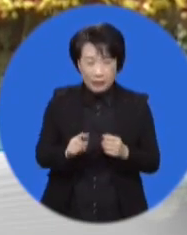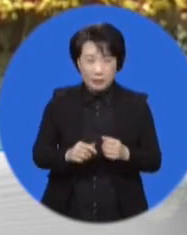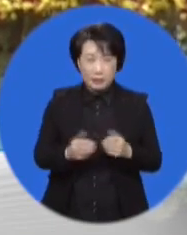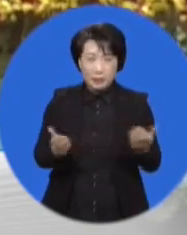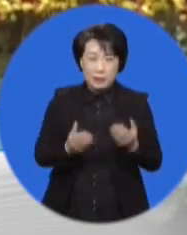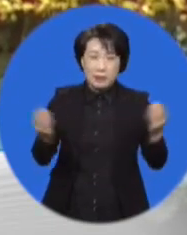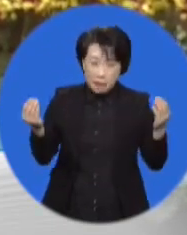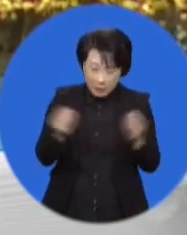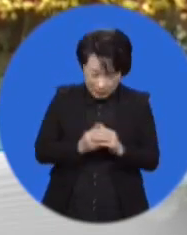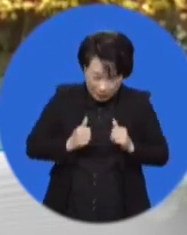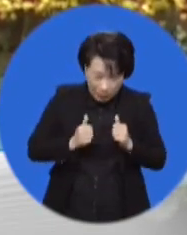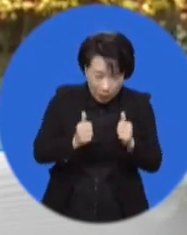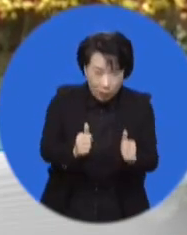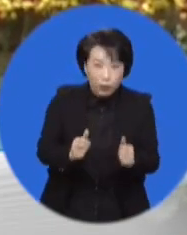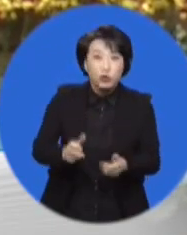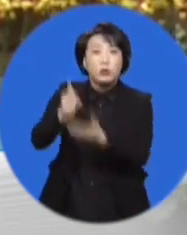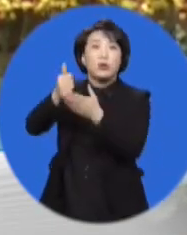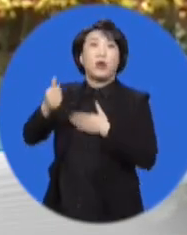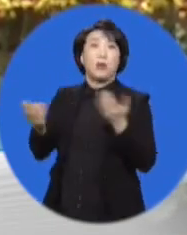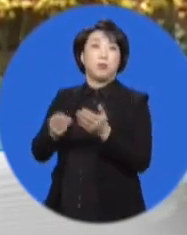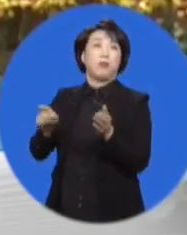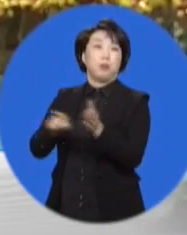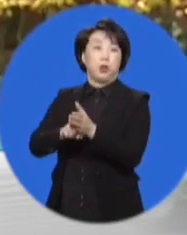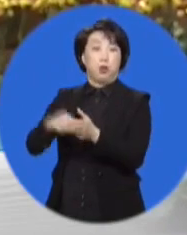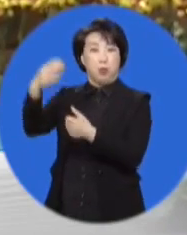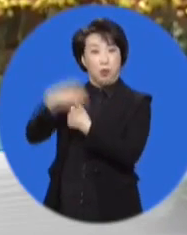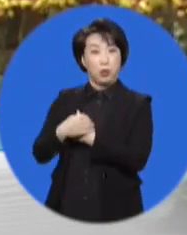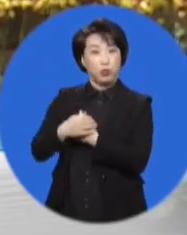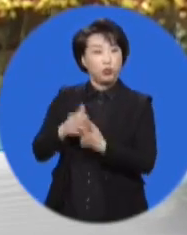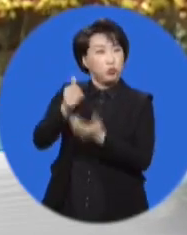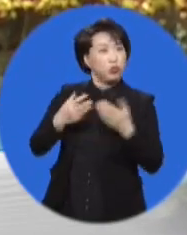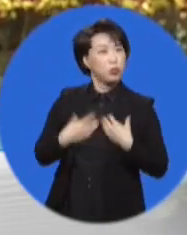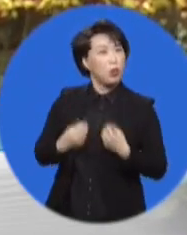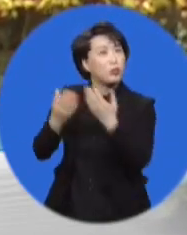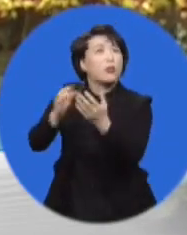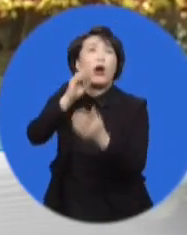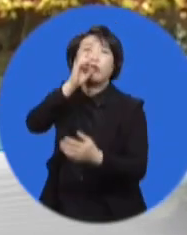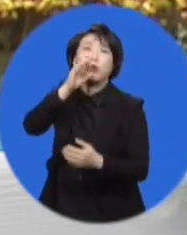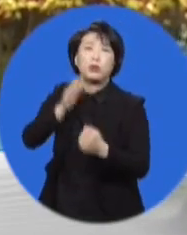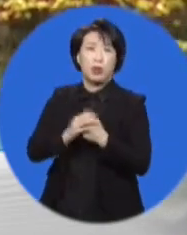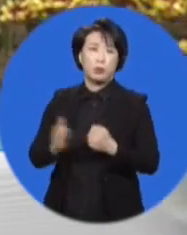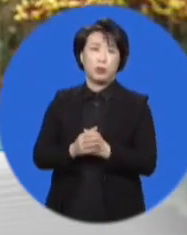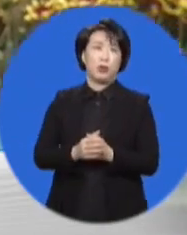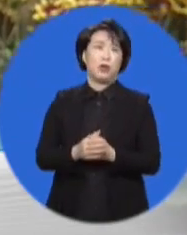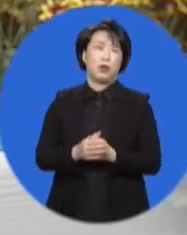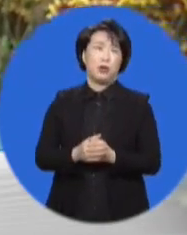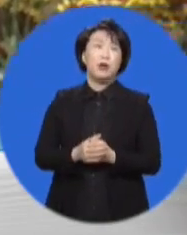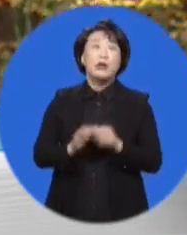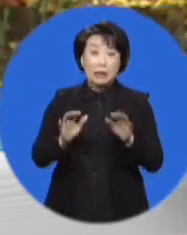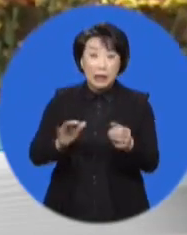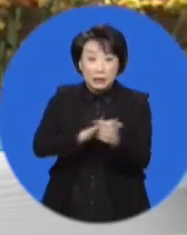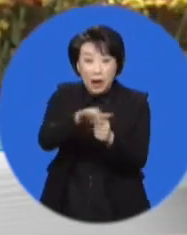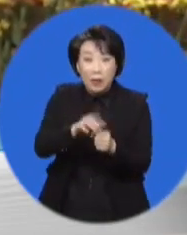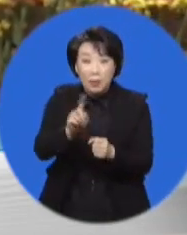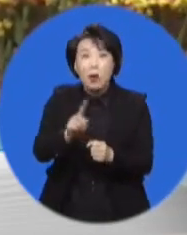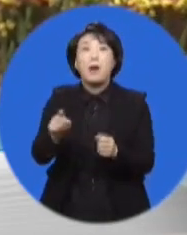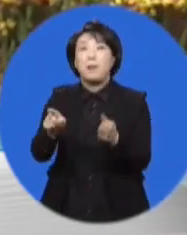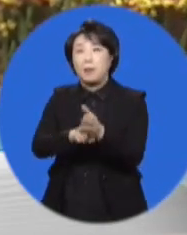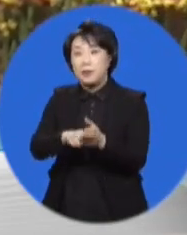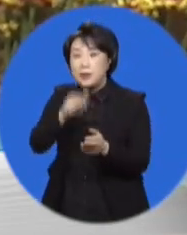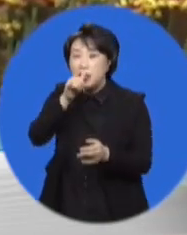완수해내는데 주님이 나를 믿고 맡겼는데 주님을 실망시키면 안 되나요? 사랑은 믿음이 있어야